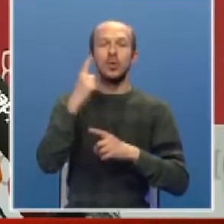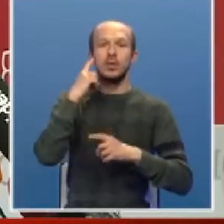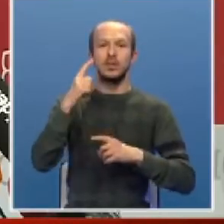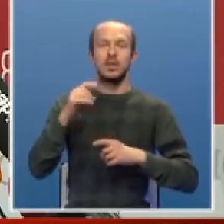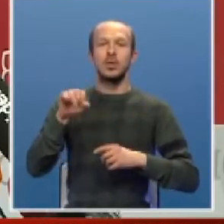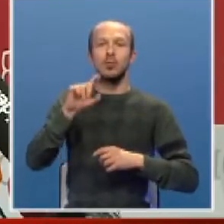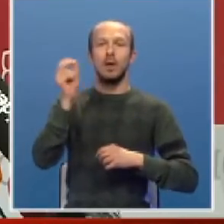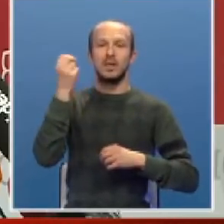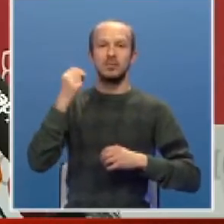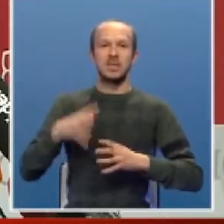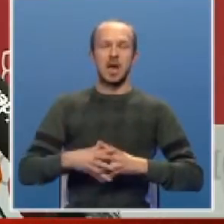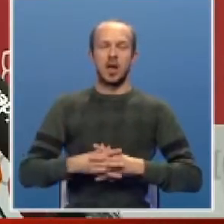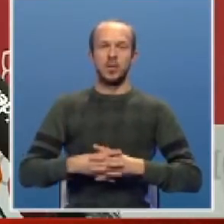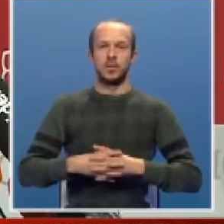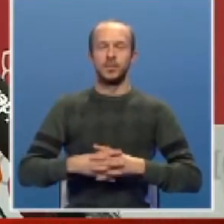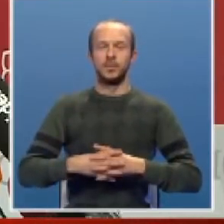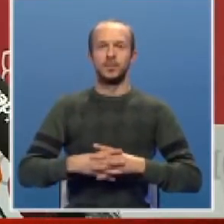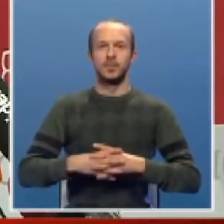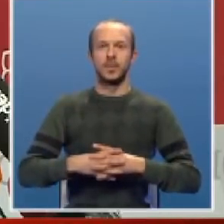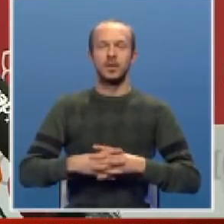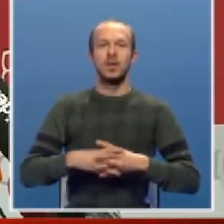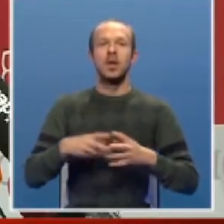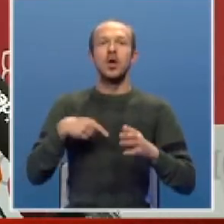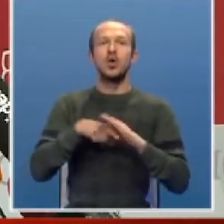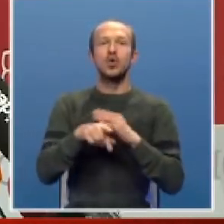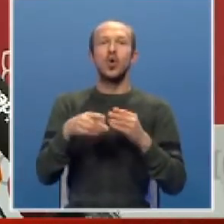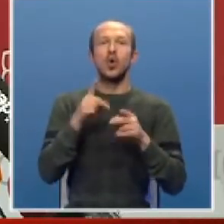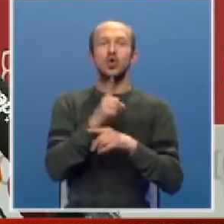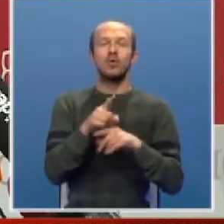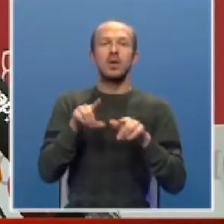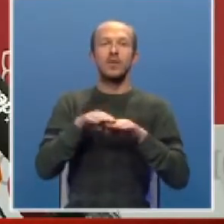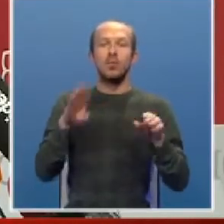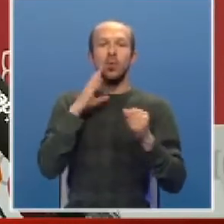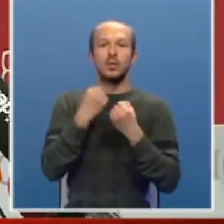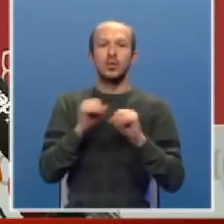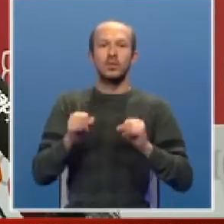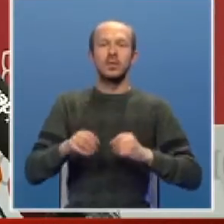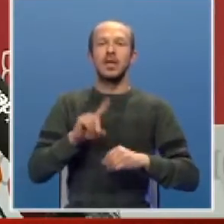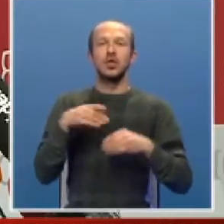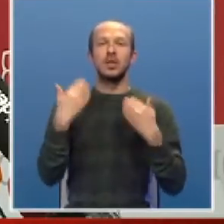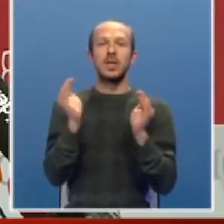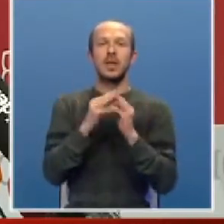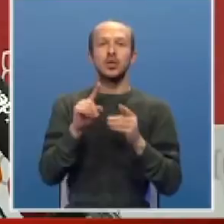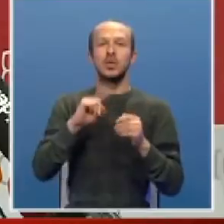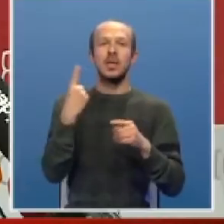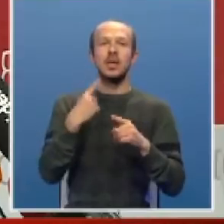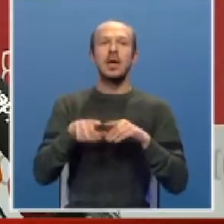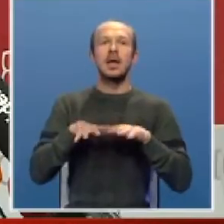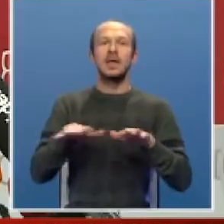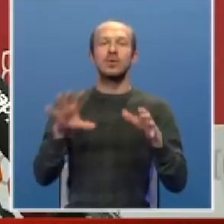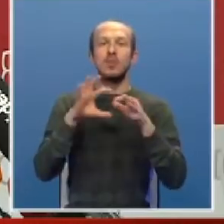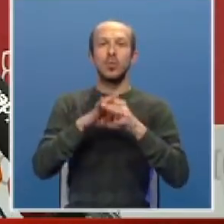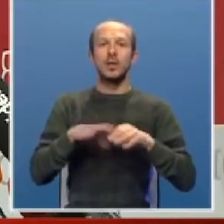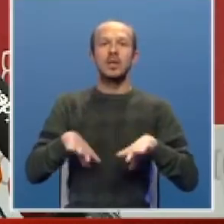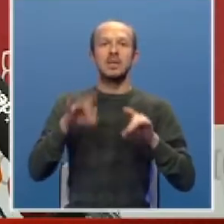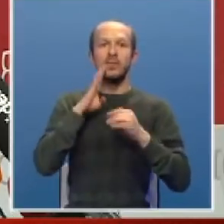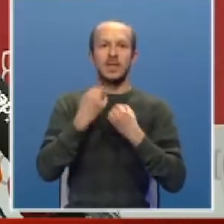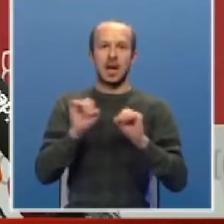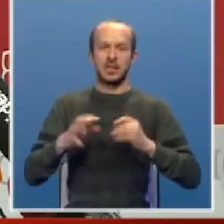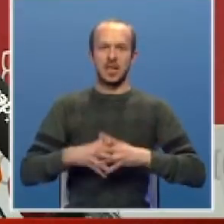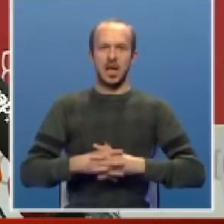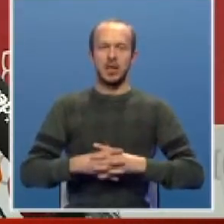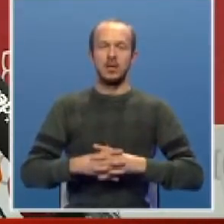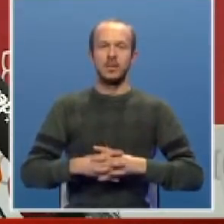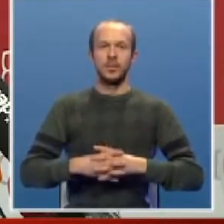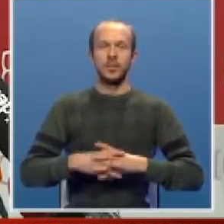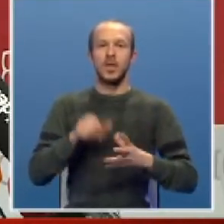da Republika Srpska kroz odlučivanje na nivou Bosne i Hercegovine neće da se saglasnost ni za jedan razvojni projekat u federaciji i da